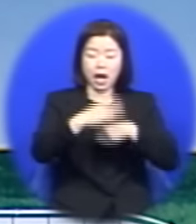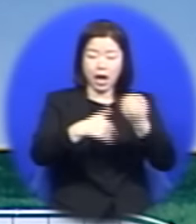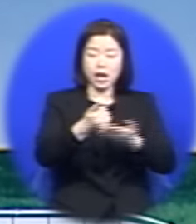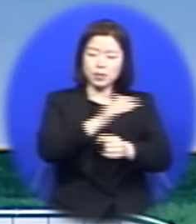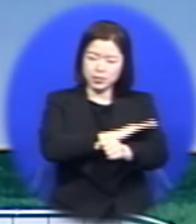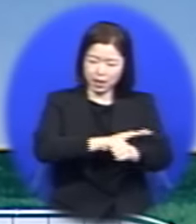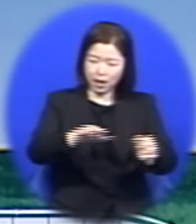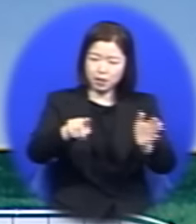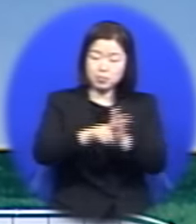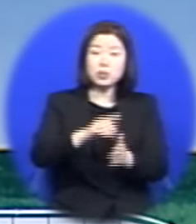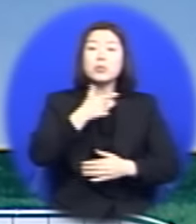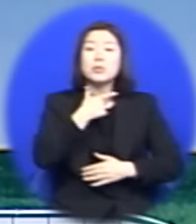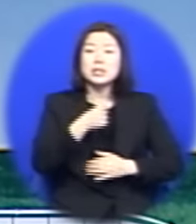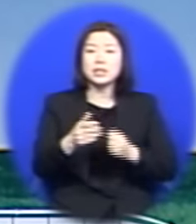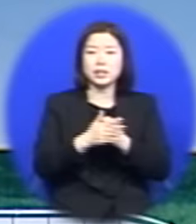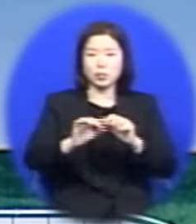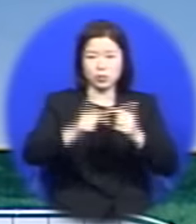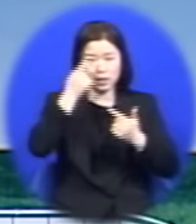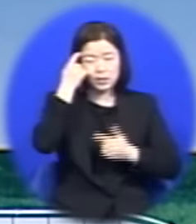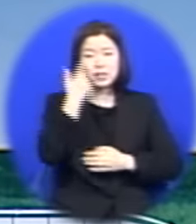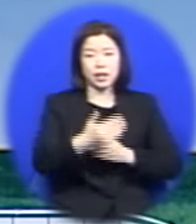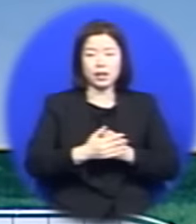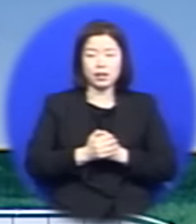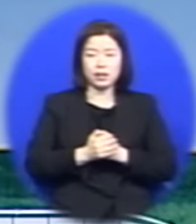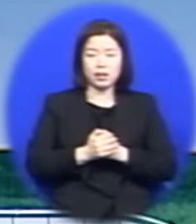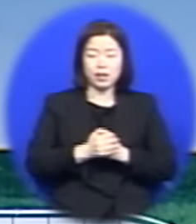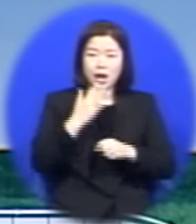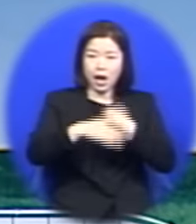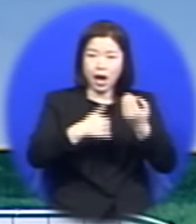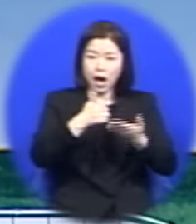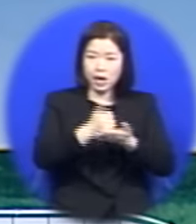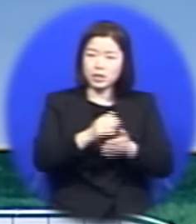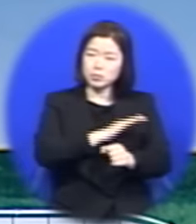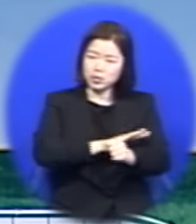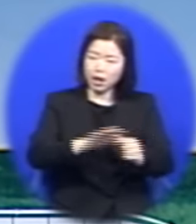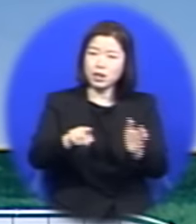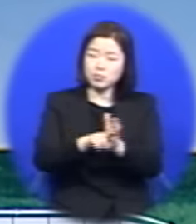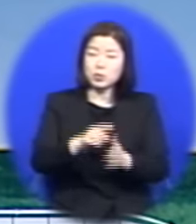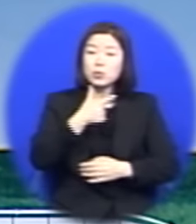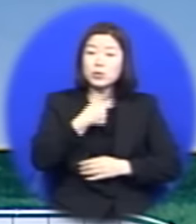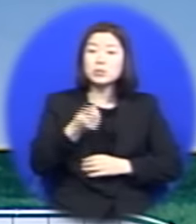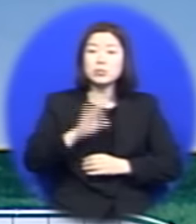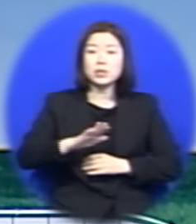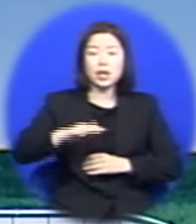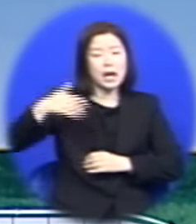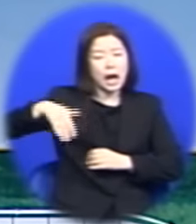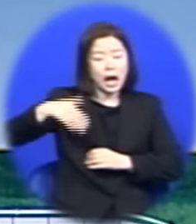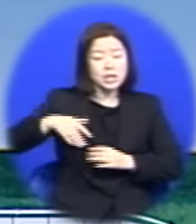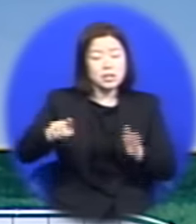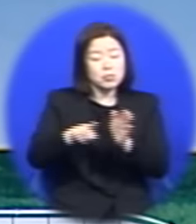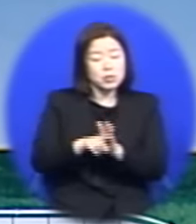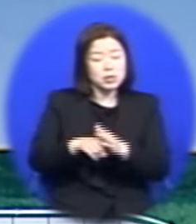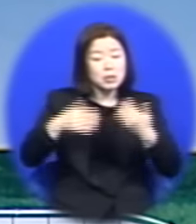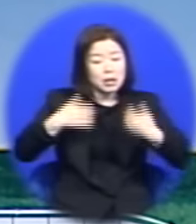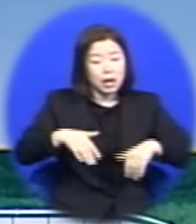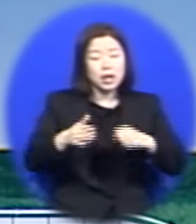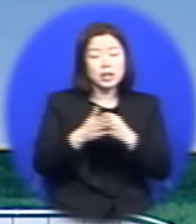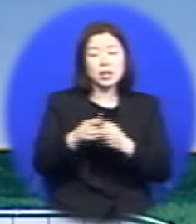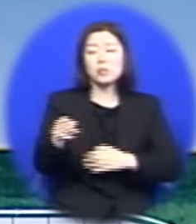믿어보자고 하는 거 아니냐? 하나님을 잘 믿어보자고 하지만 아직까지 믿음이 약해서 그렇게 하는